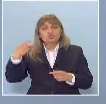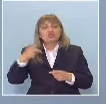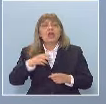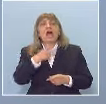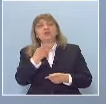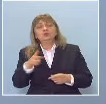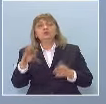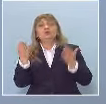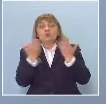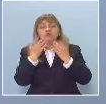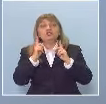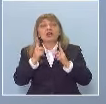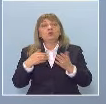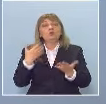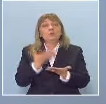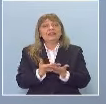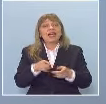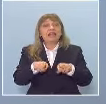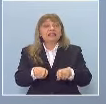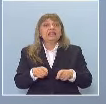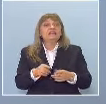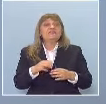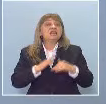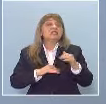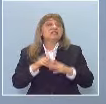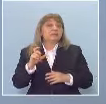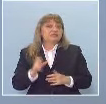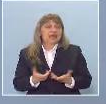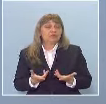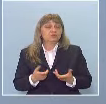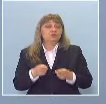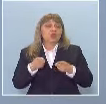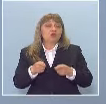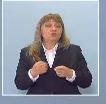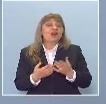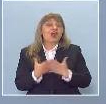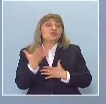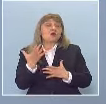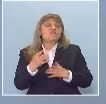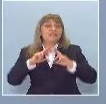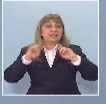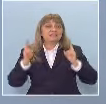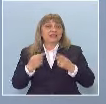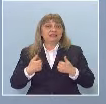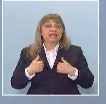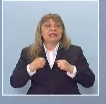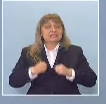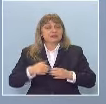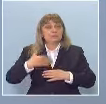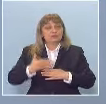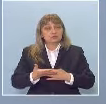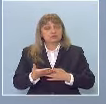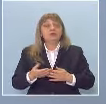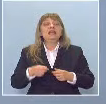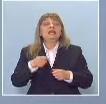специалности. Това е съвременния свят. На нас не предстои да оборудваме тази година лаборатория